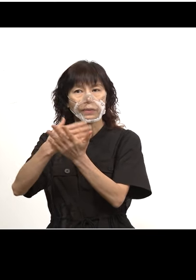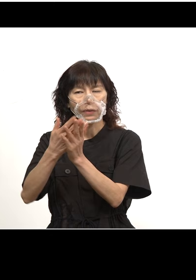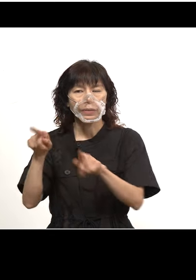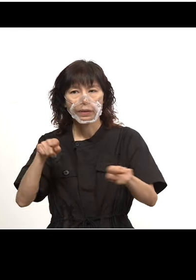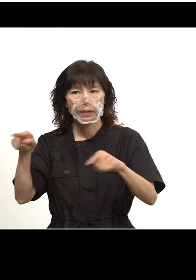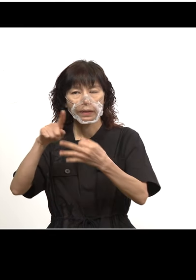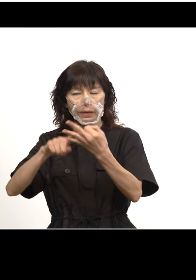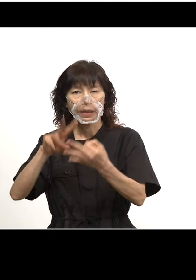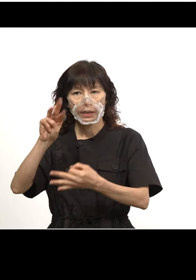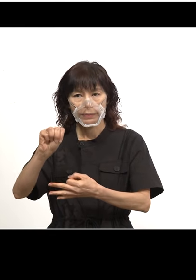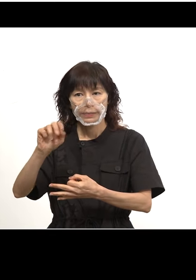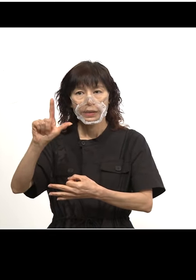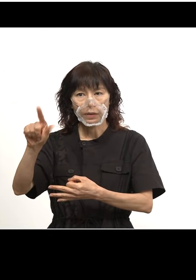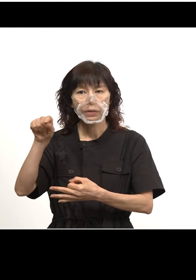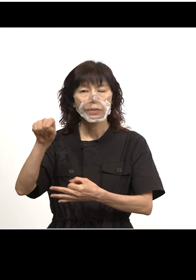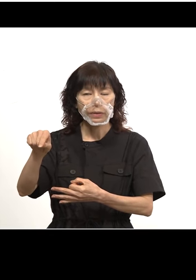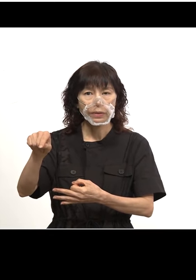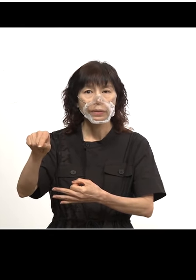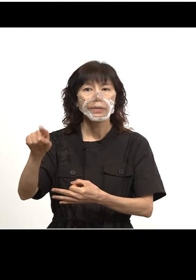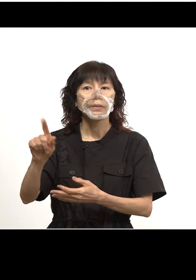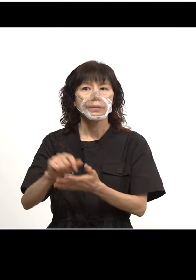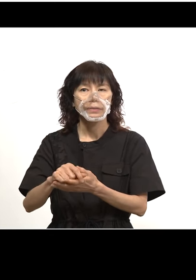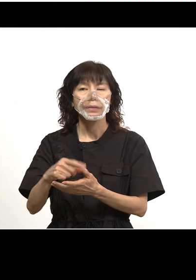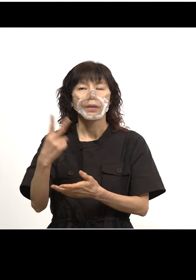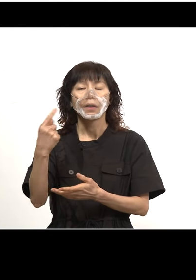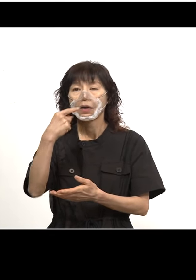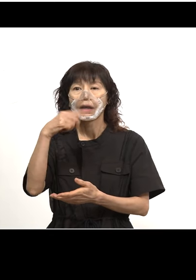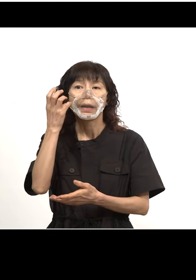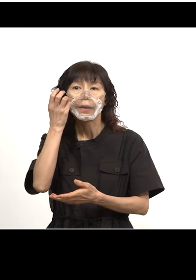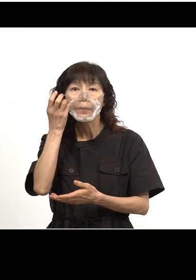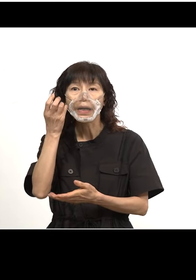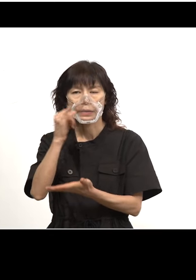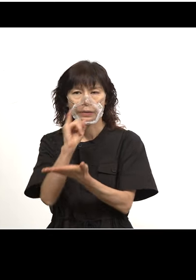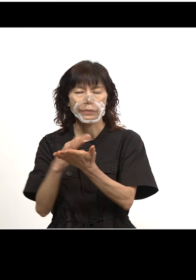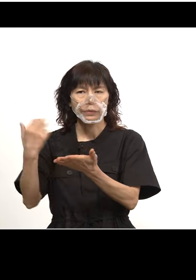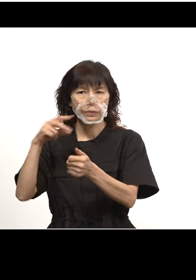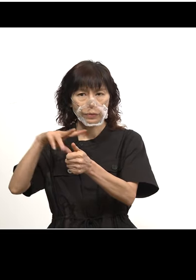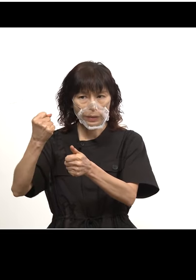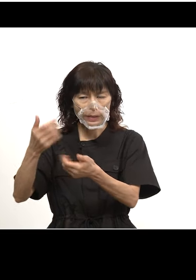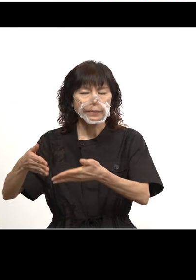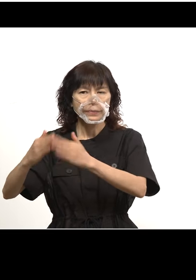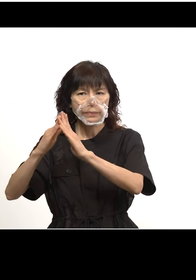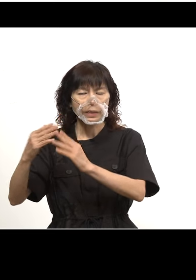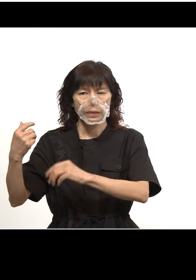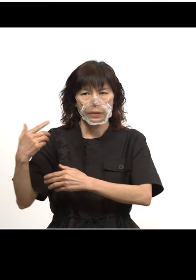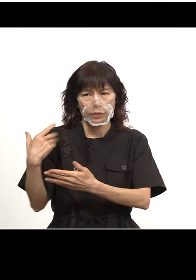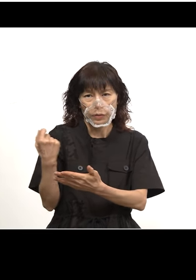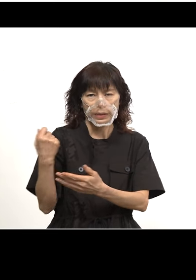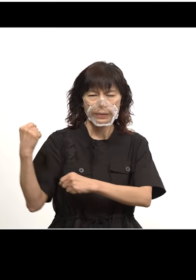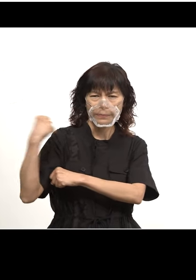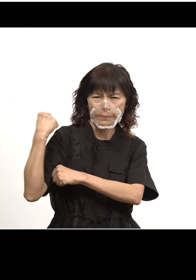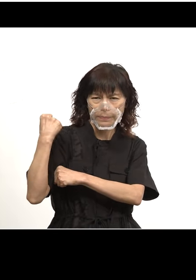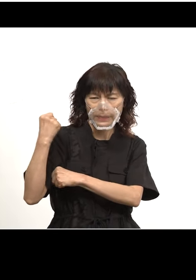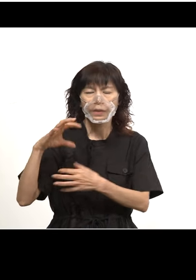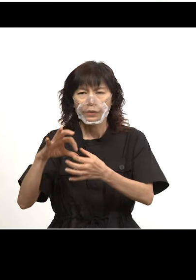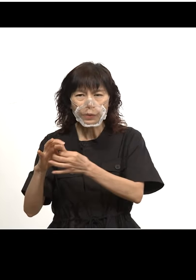演盧淑嫻 Mimi。Mimi 同時係兩口米嘅創始人兼藝術總監，近年致力推動接觸即興